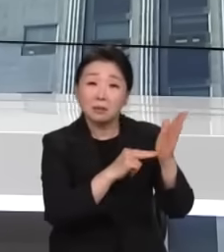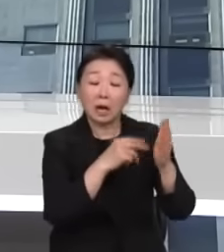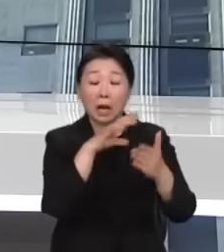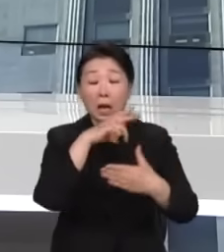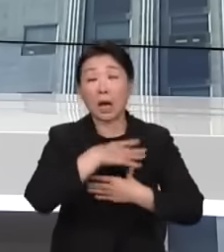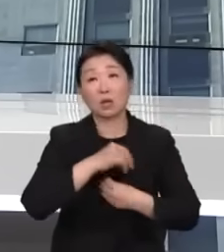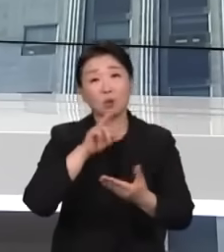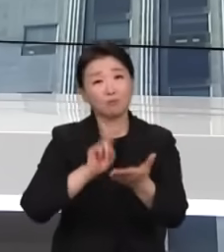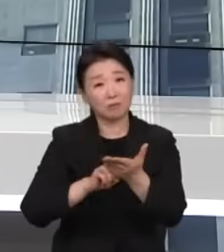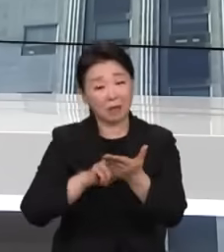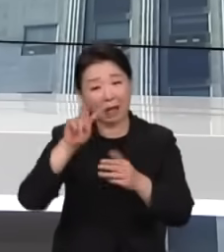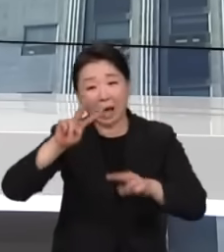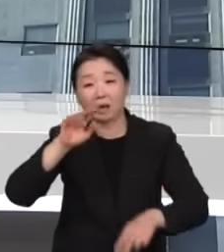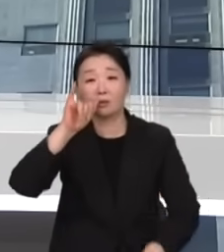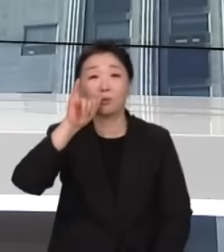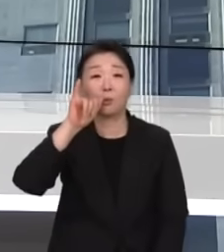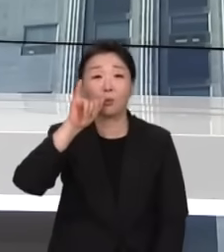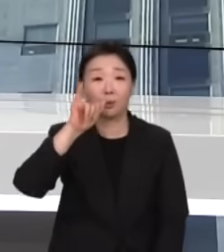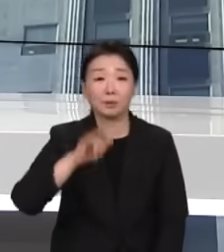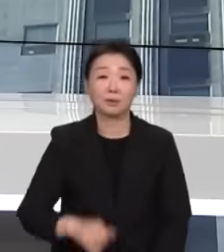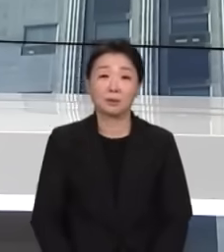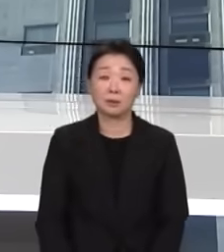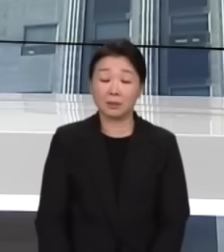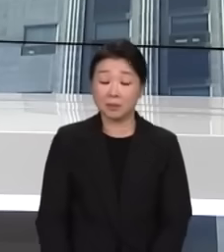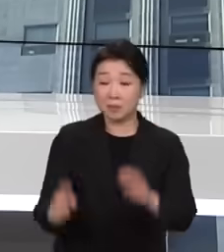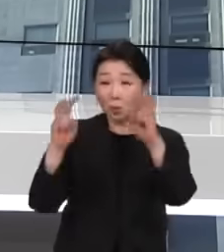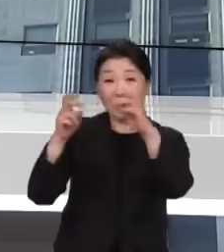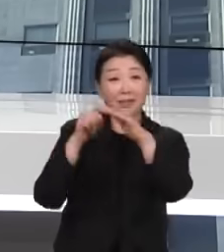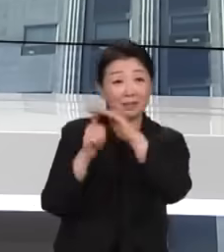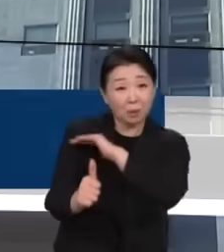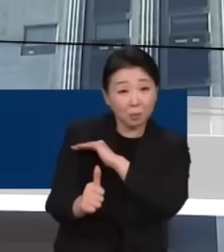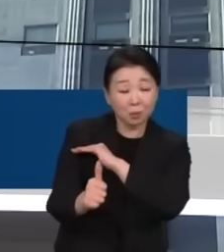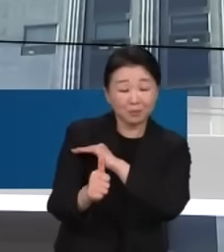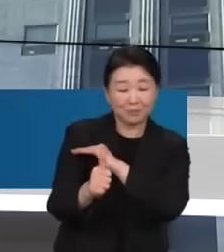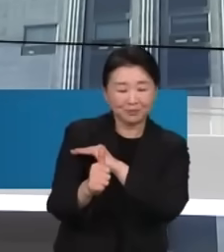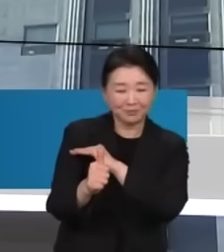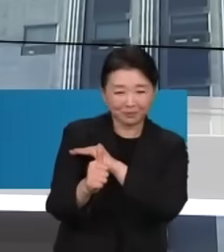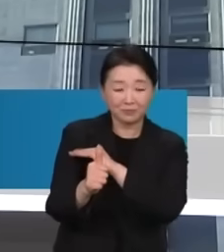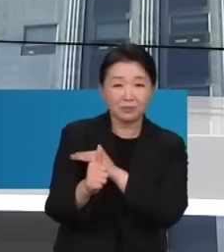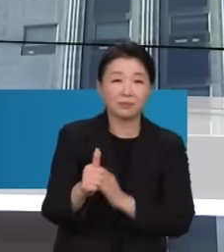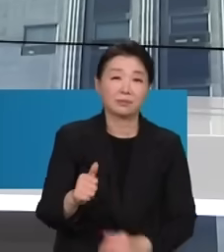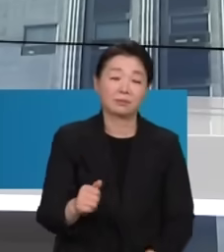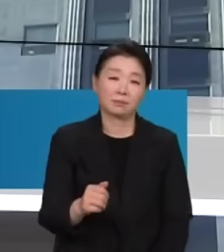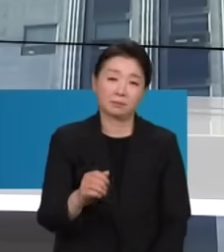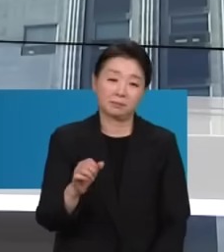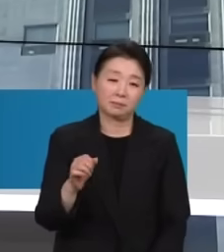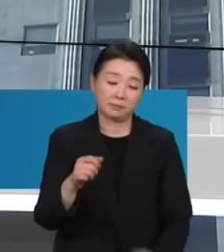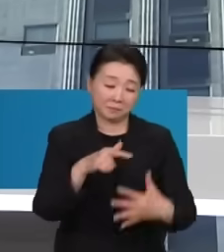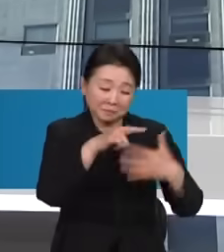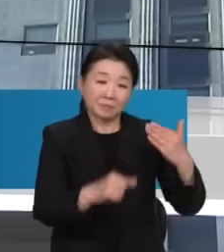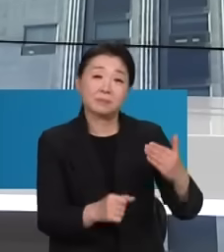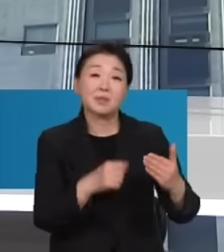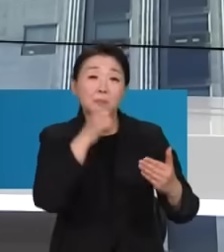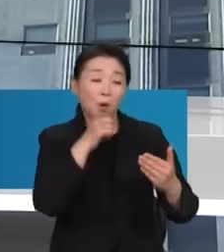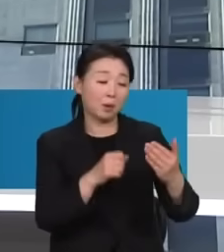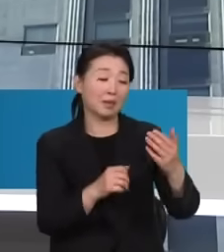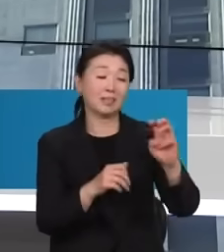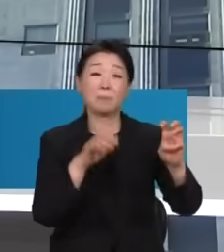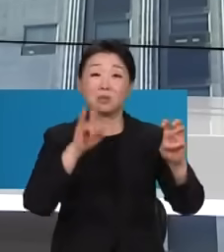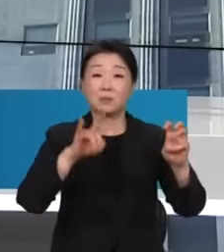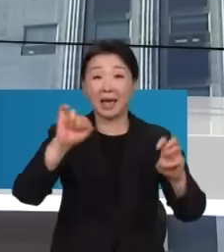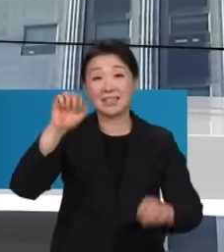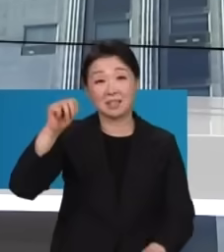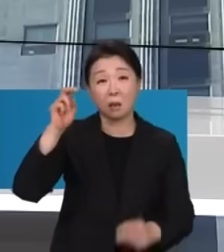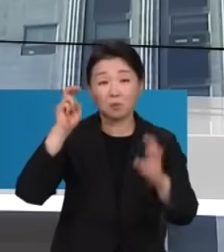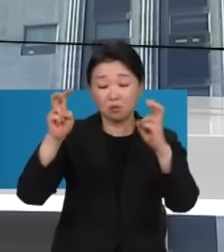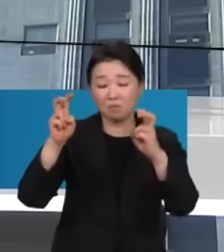소식 저희가 앞서 전해드렸습니다. 이 시행사 대표는 재계순위 30위 SM그룹 회장의 둘째 딸인데